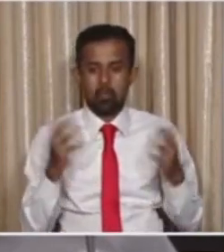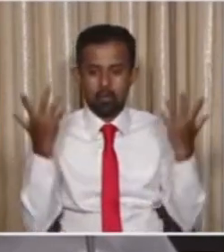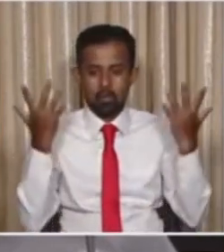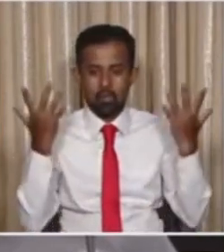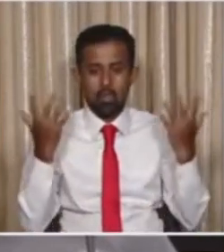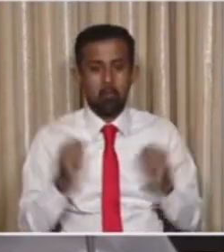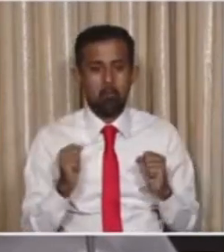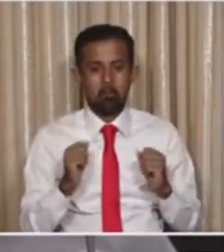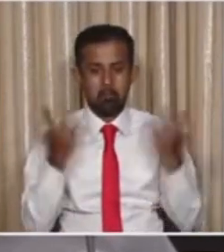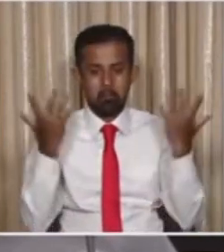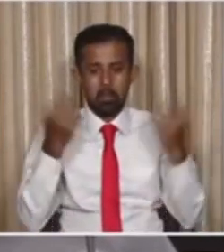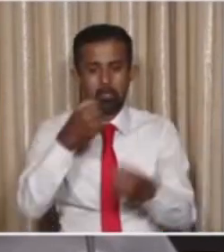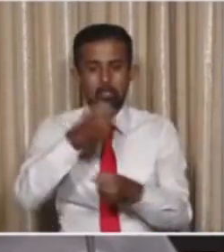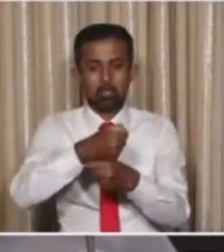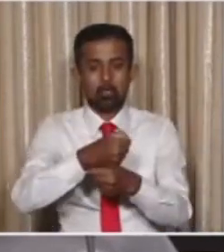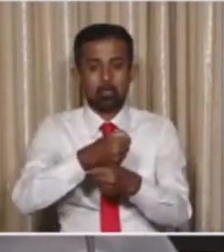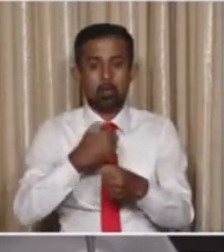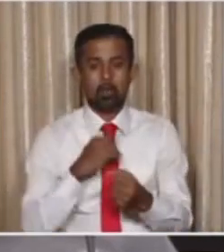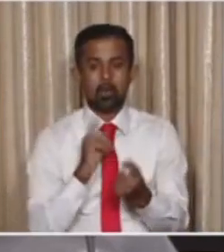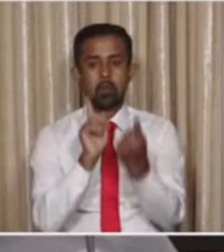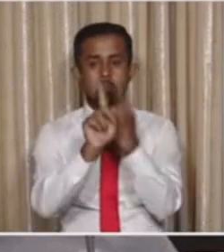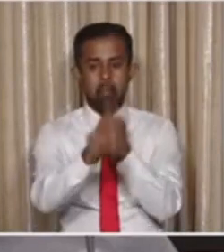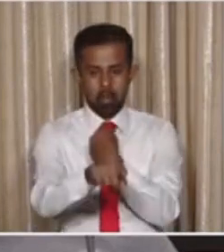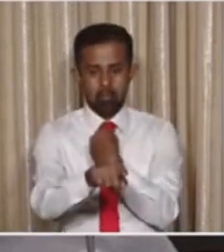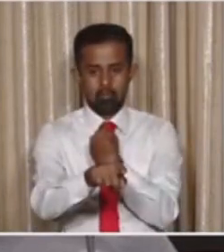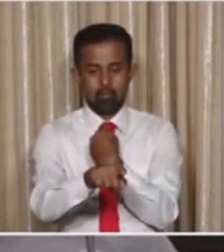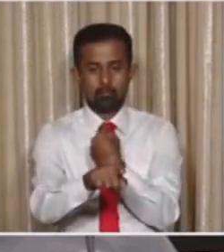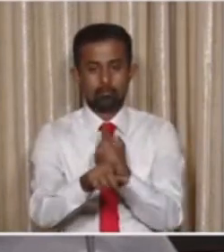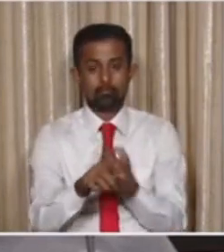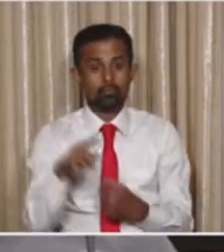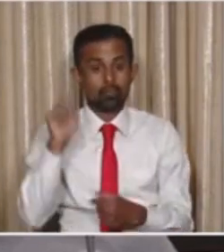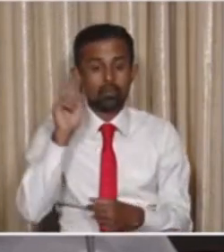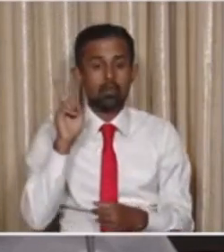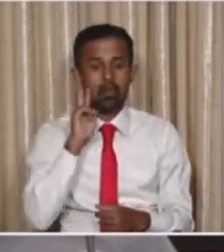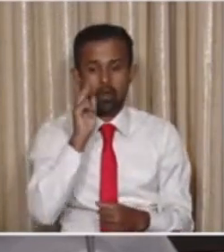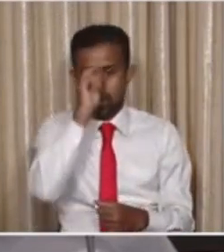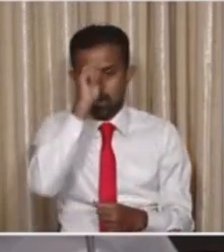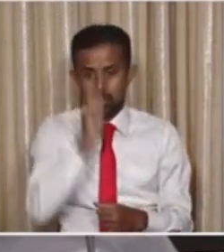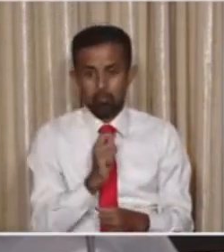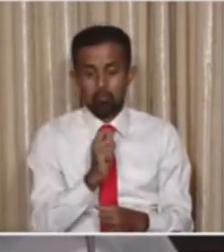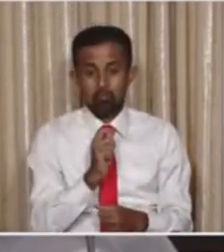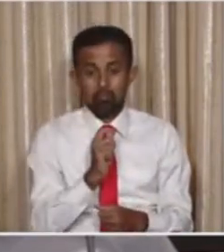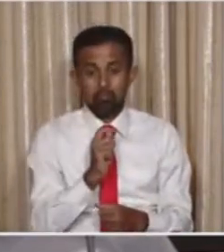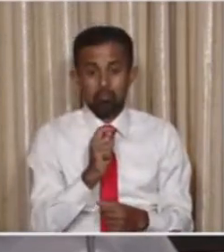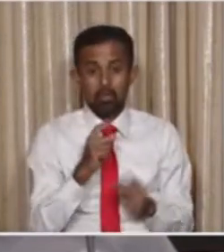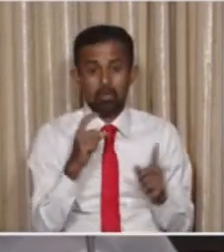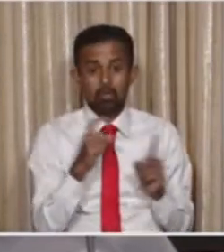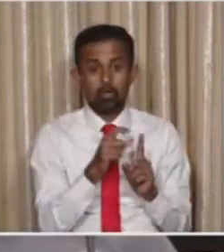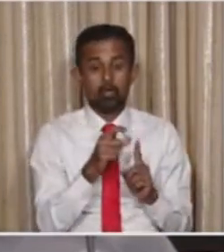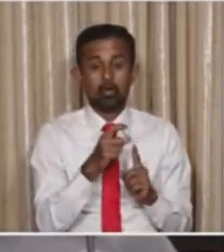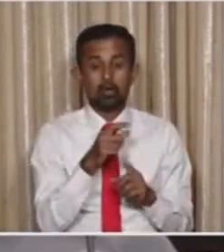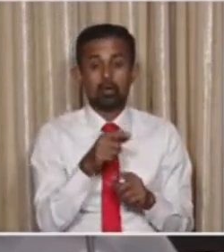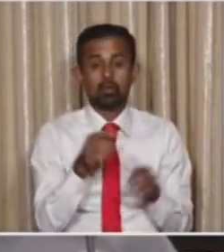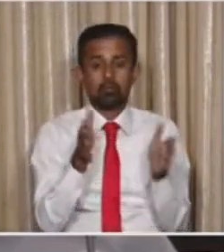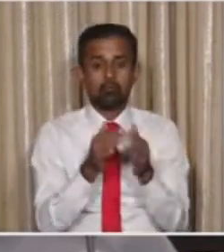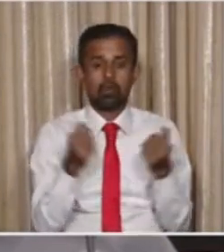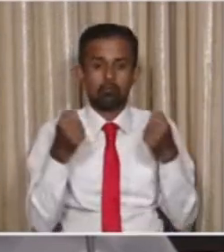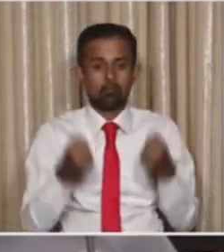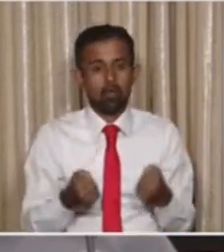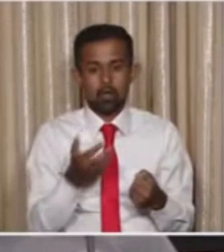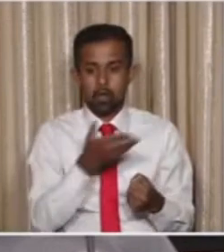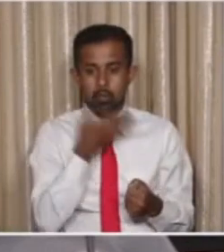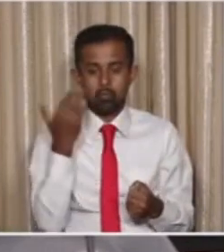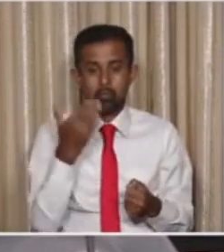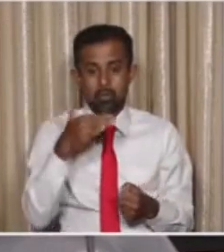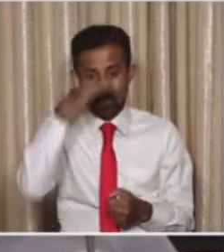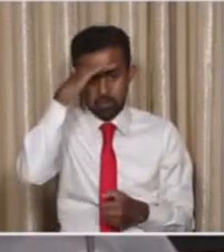නැහැ. බය නැති නිසා තමයි ආණ්ඩුපත්යෙන් මේ පැත්තට ඇවිල්ලා ඉන්නේ. එදා රනිල් ක්‍රිෂ්ණ මහත්තයාට දොන්ජුවන් ධර්මපාල කියපු අයට එයත් එක්ක වාඩි වෙන්න පුළුවන් වුණාට